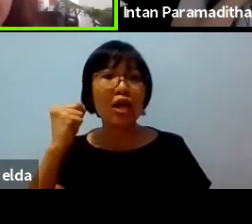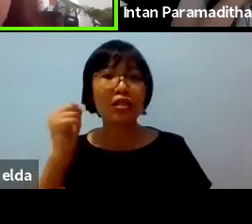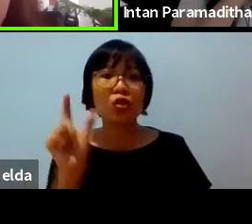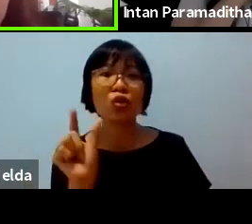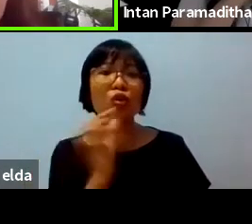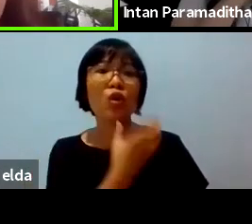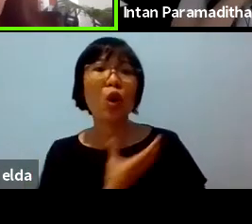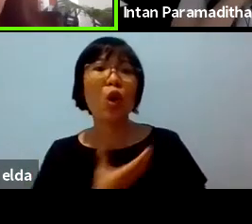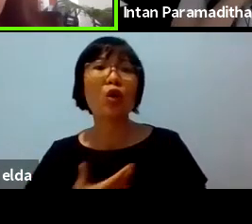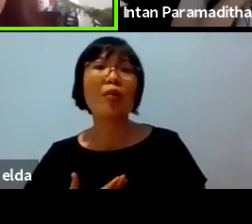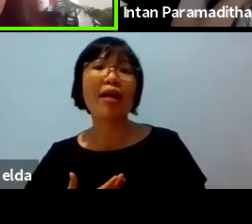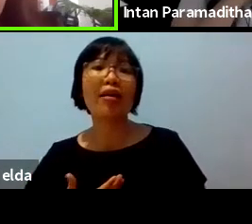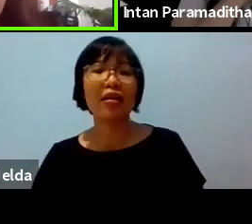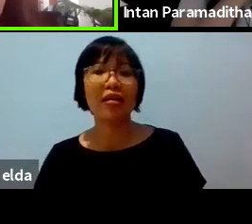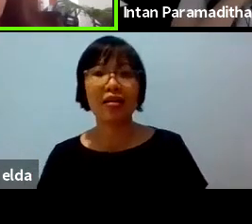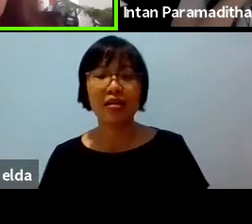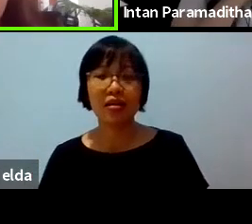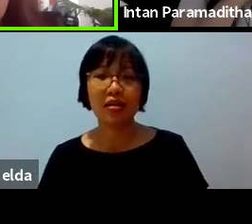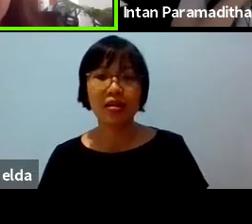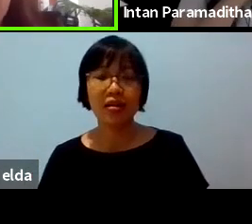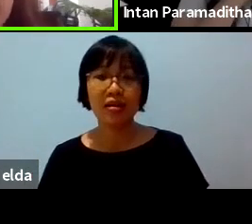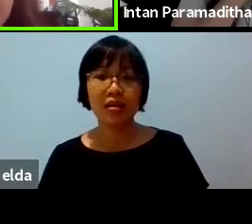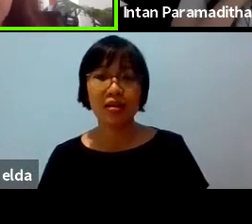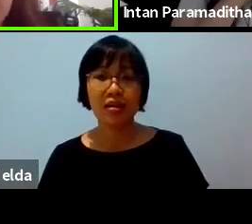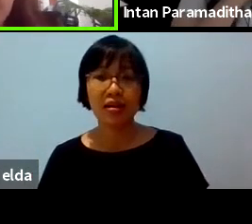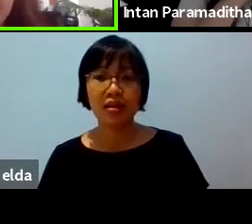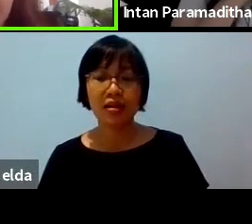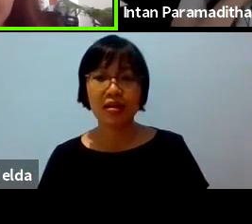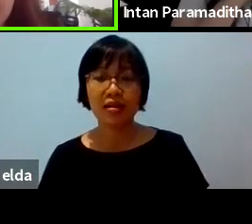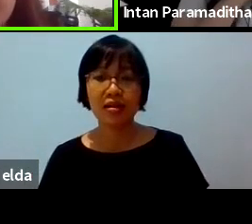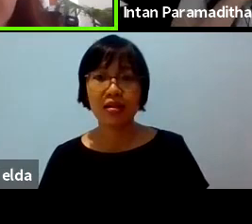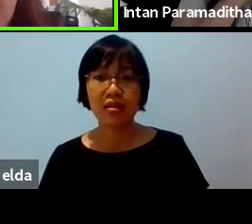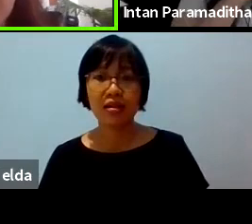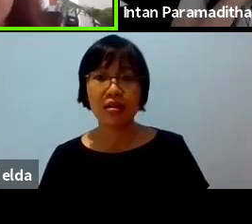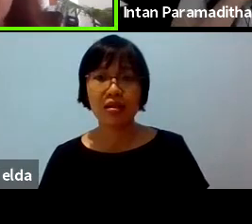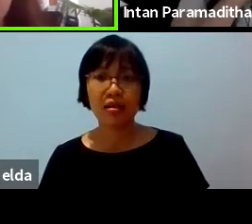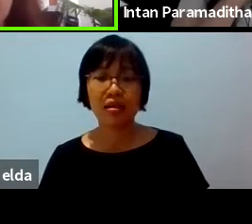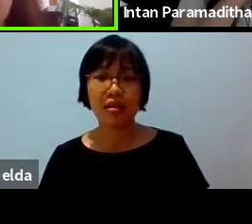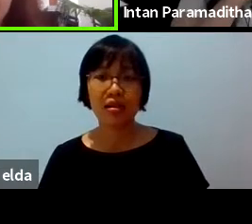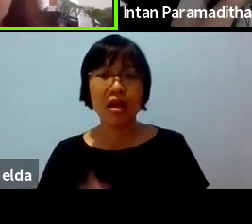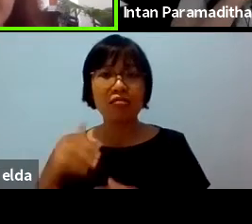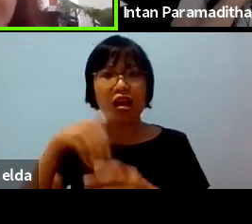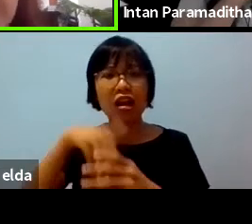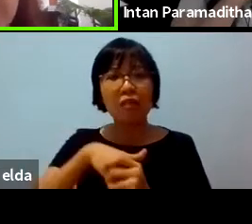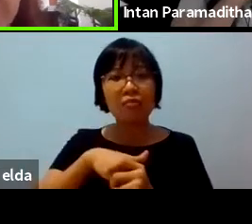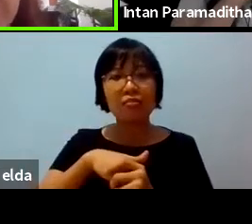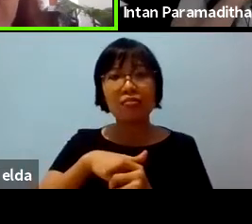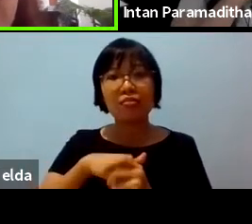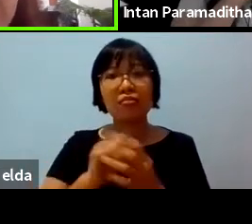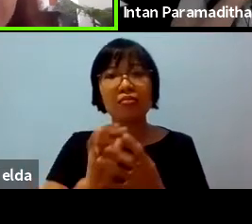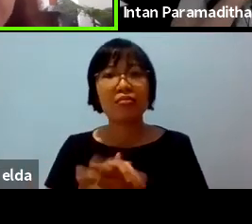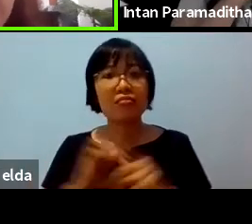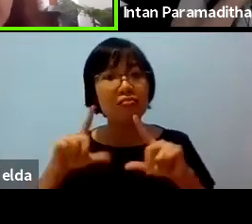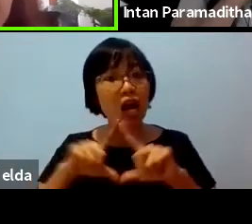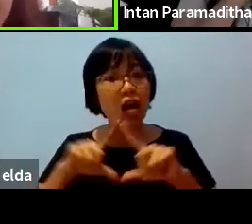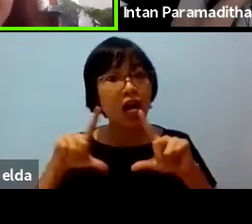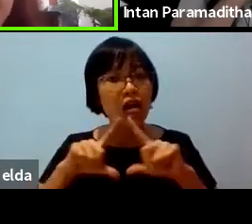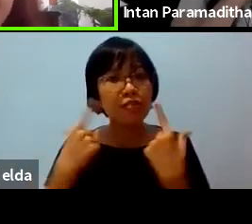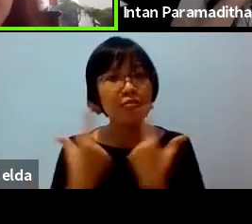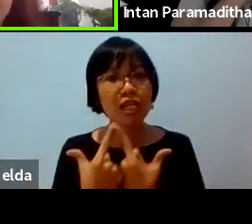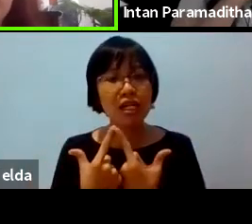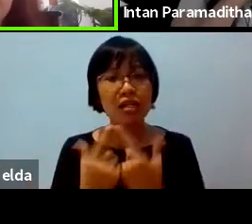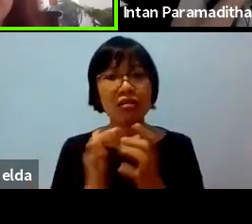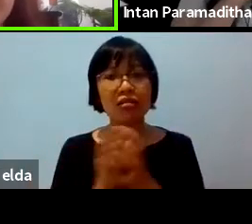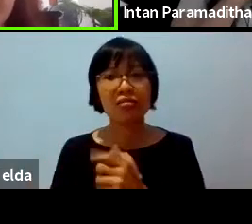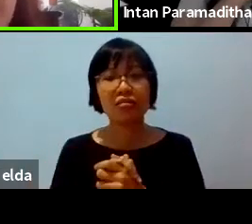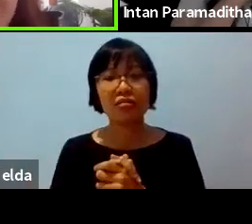di tengah-tengah apa di tengah-tengah ya tadi ya birokrasi yang demikian gitu, tentunya kita juga harus apa